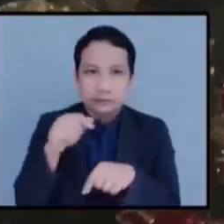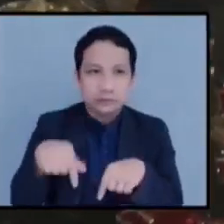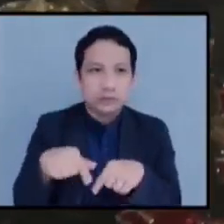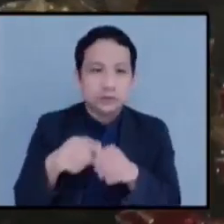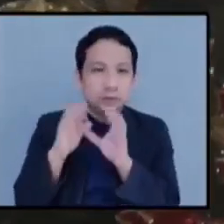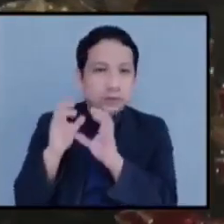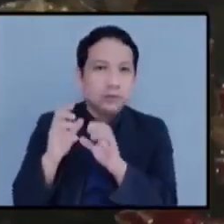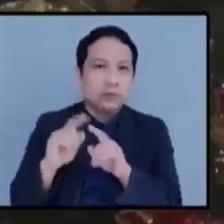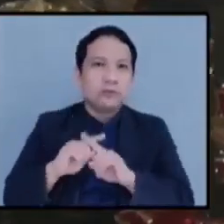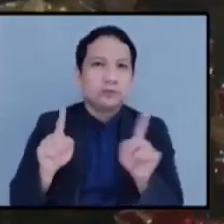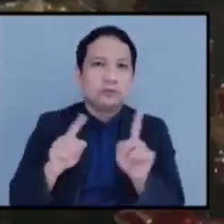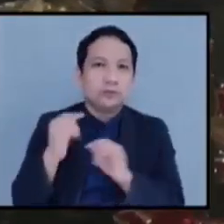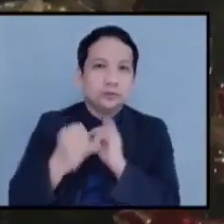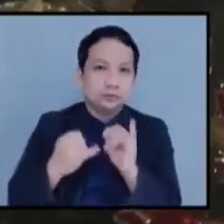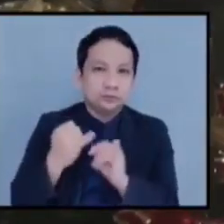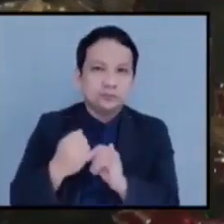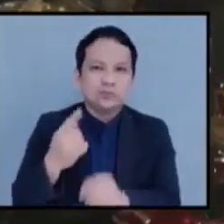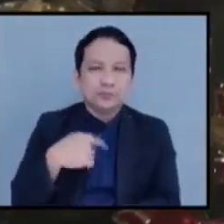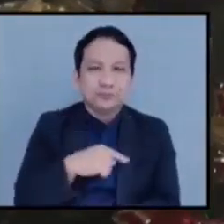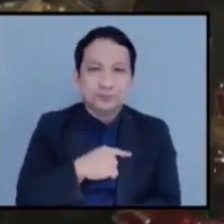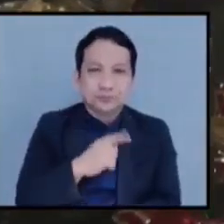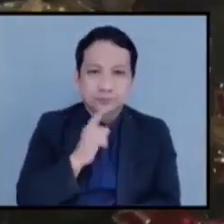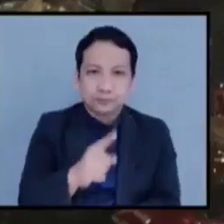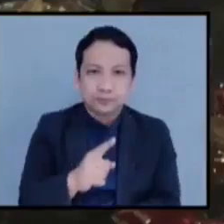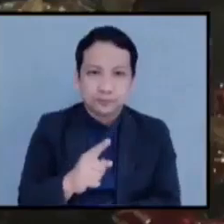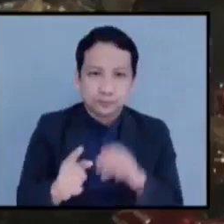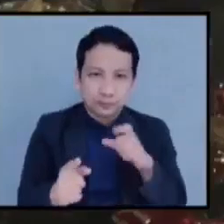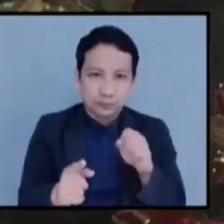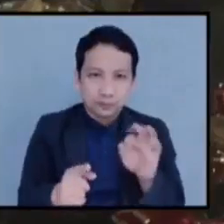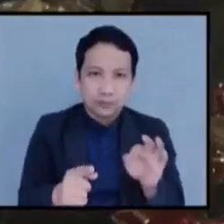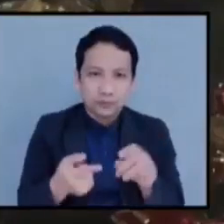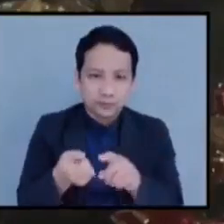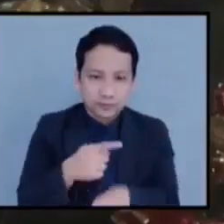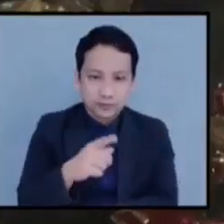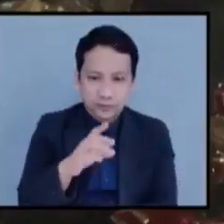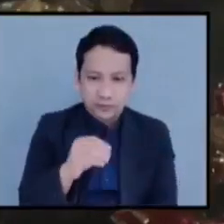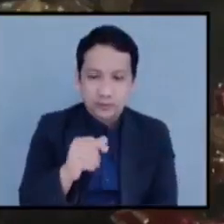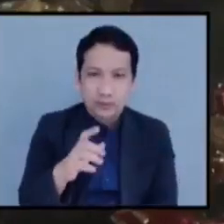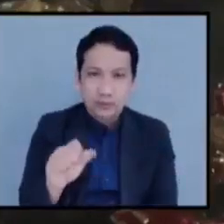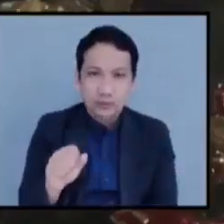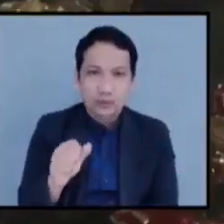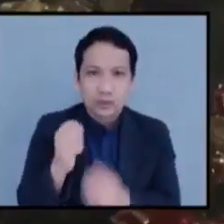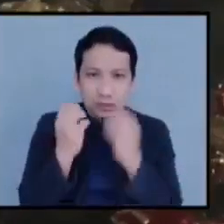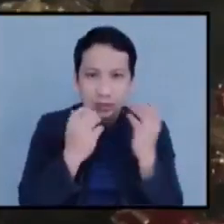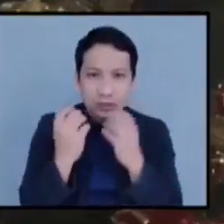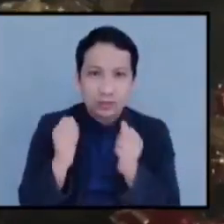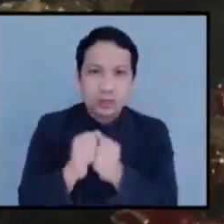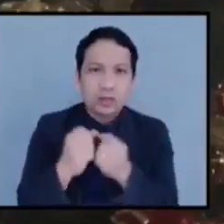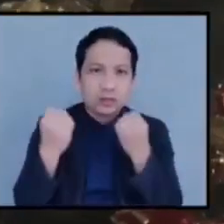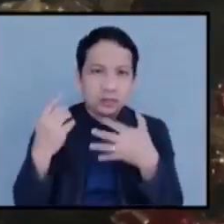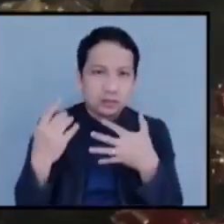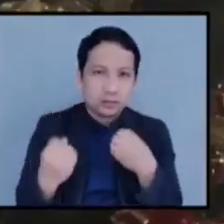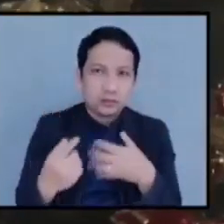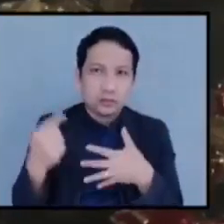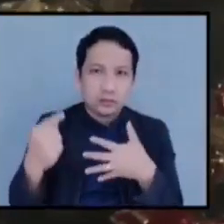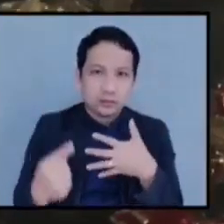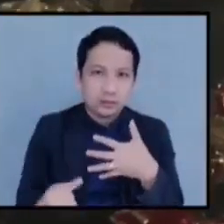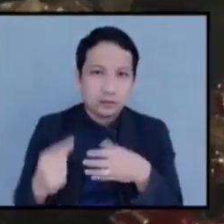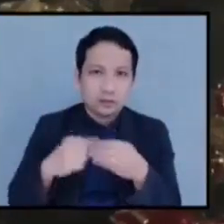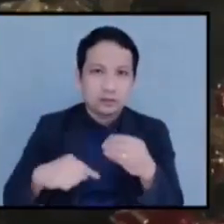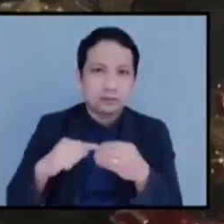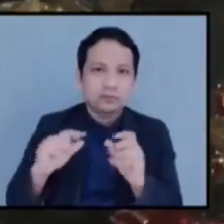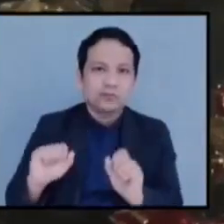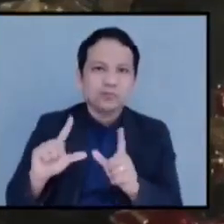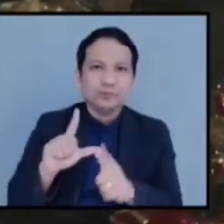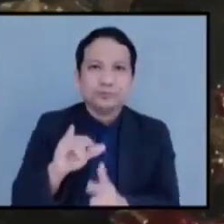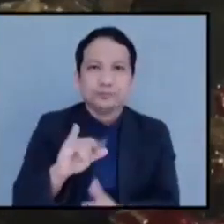mga intercropping din tayo. Nandiyan ang kape, nandiyan ang kakao, nandiyan ang mais. At ang dami pang tinatawag ng mga livestock